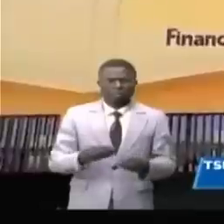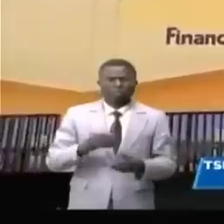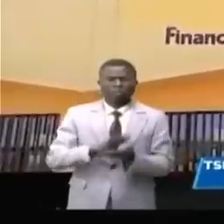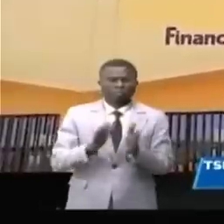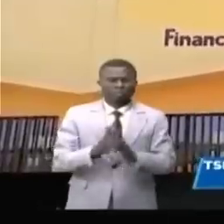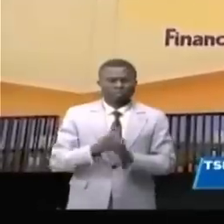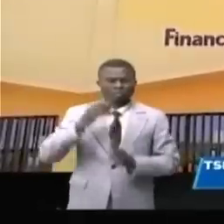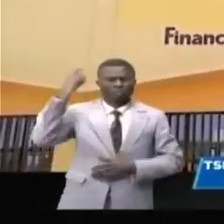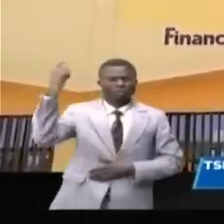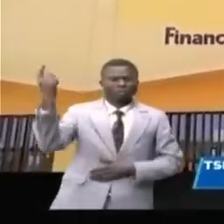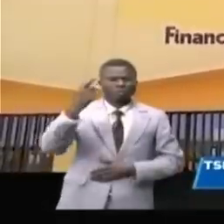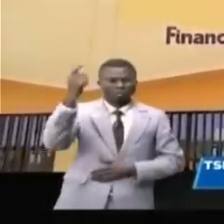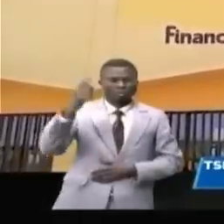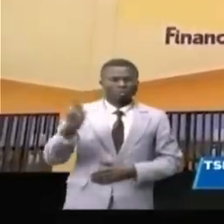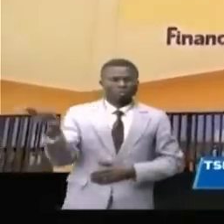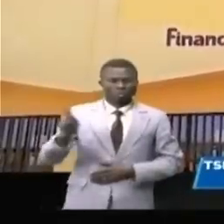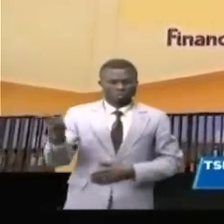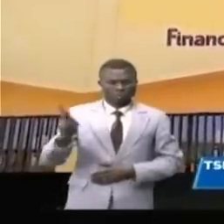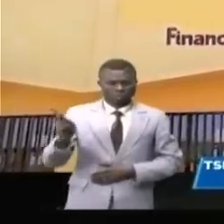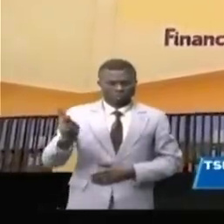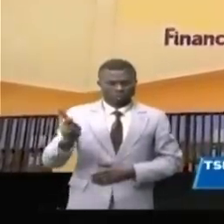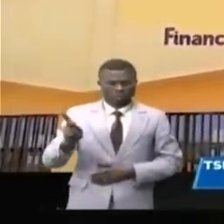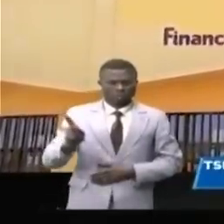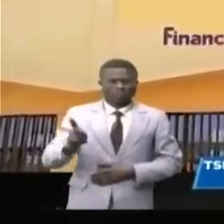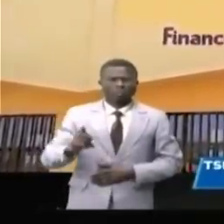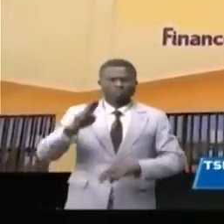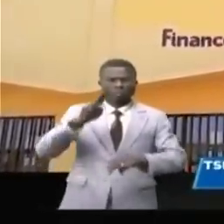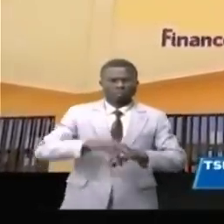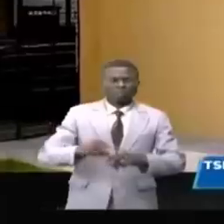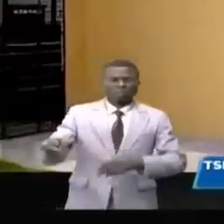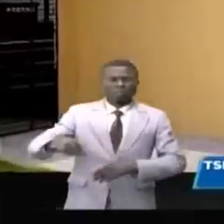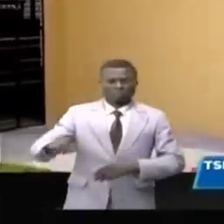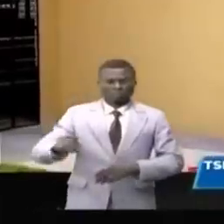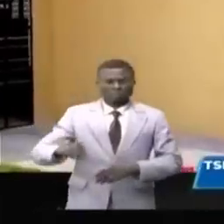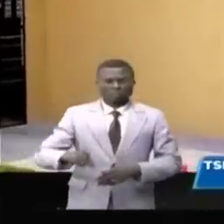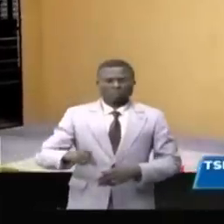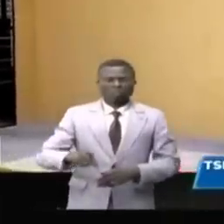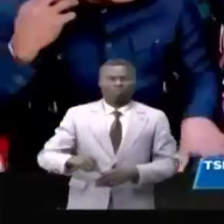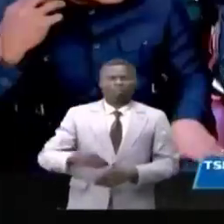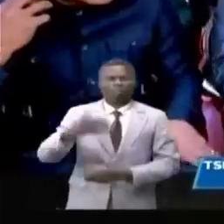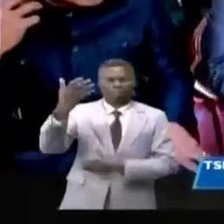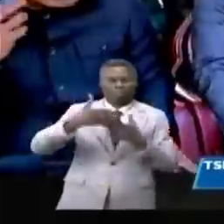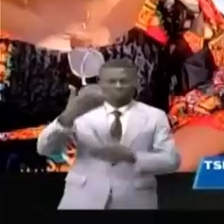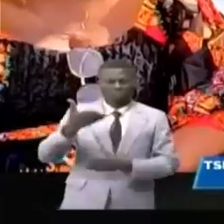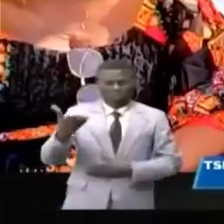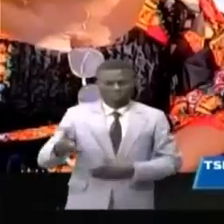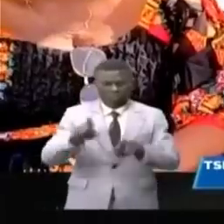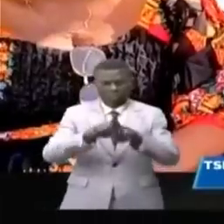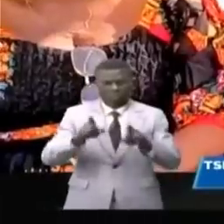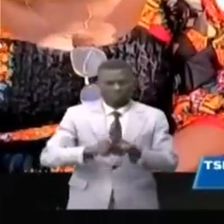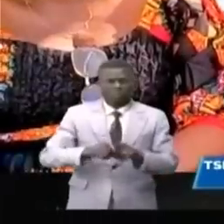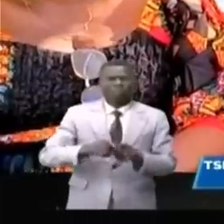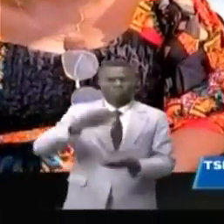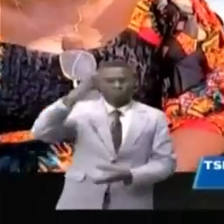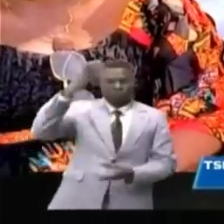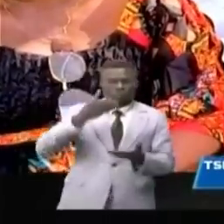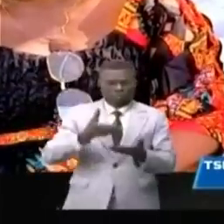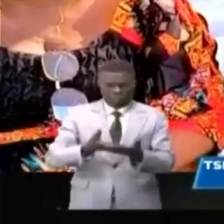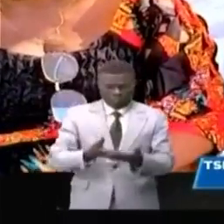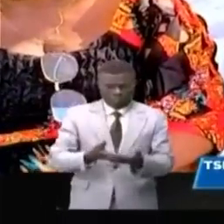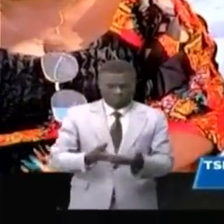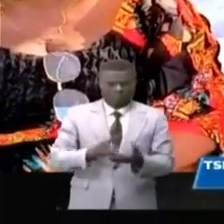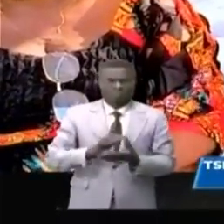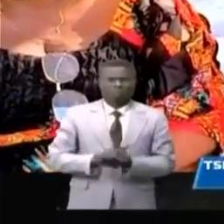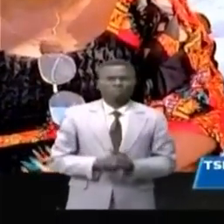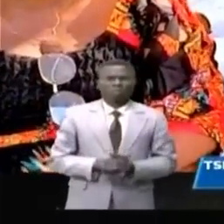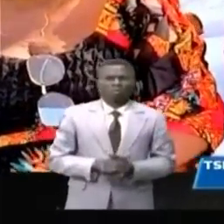parce que le Kassai partage ses frontières avec la province de Lunda. C'est l'occasion pour moi de rendre hommage au président de la